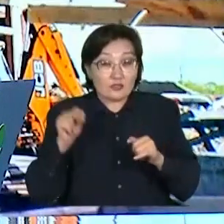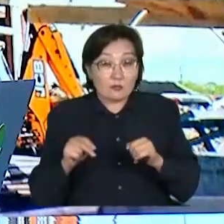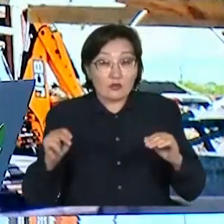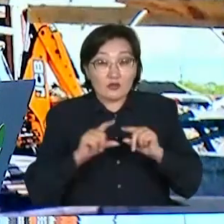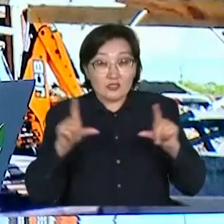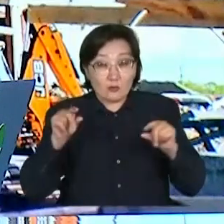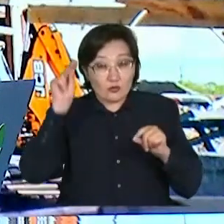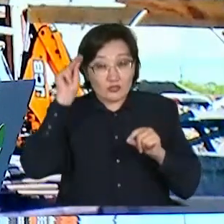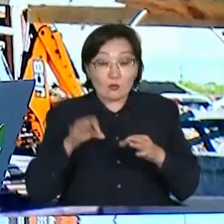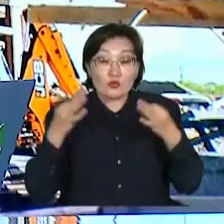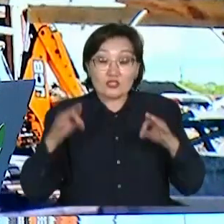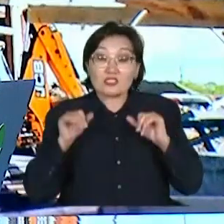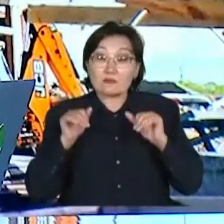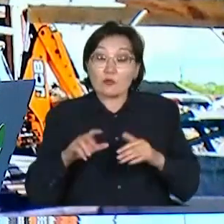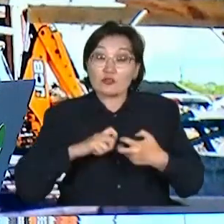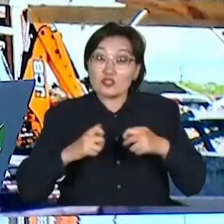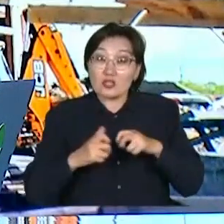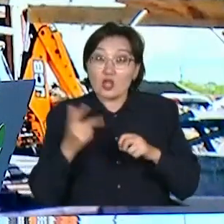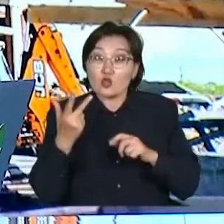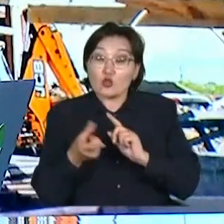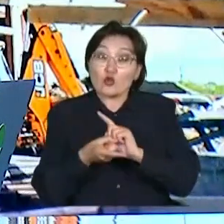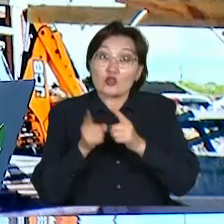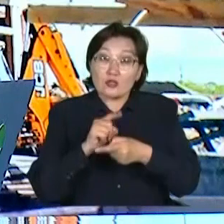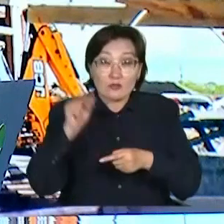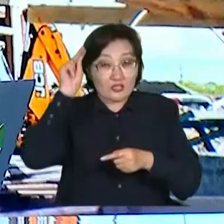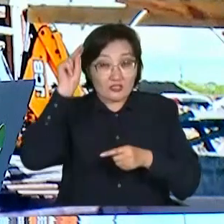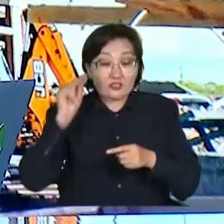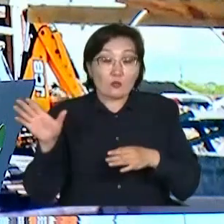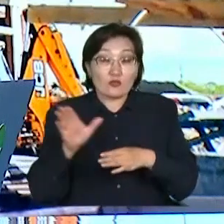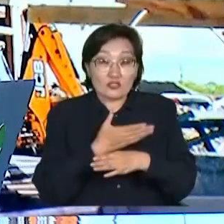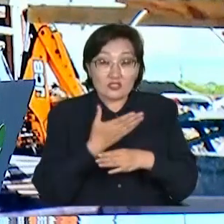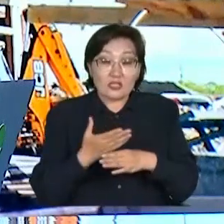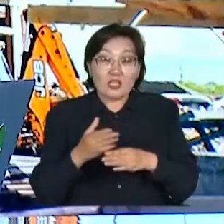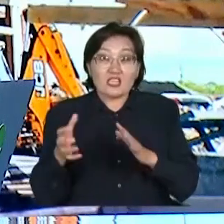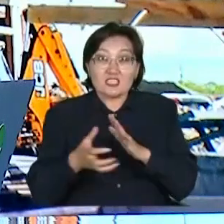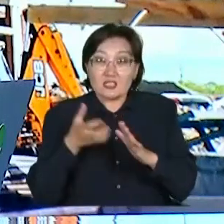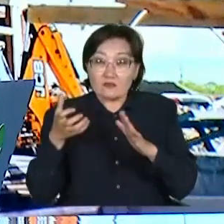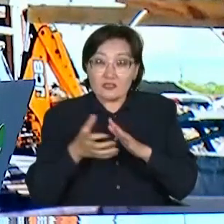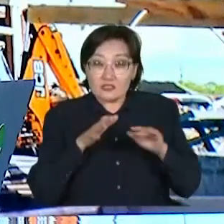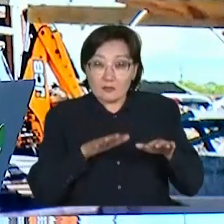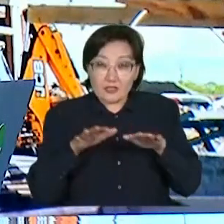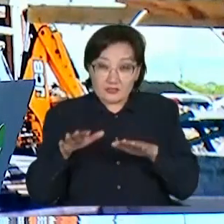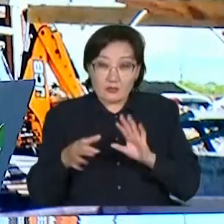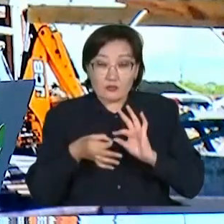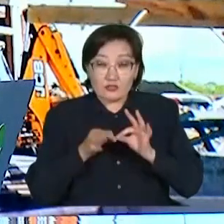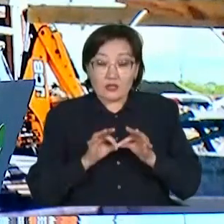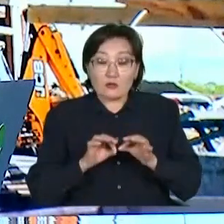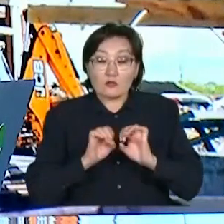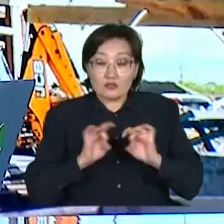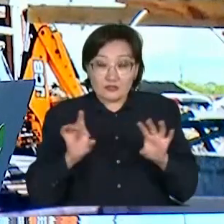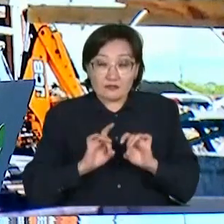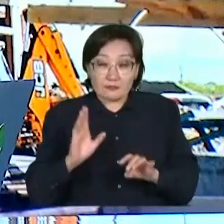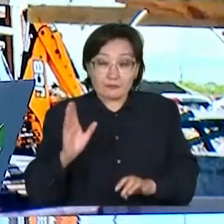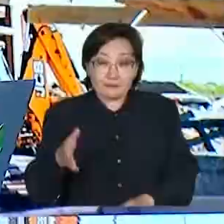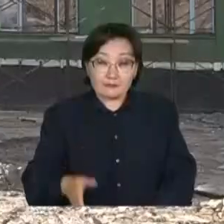объектов образования позволит решить проблему трехсменного обучения и устранить дефицит ученических мест. Подробнее в материале Алии